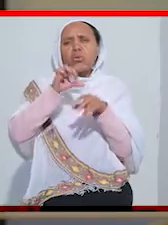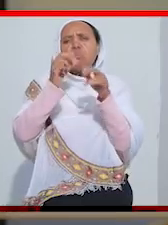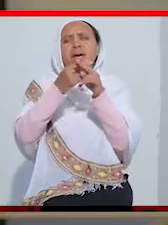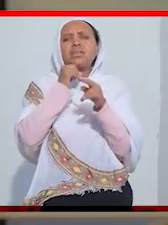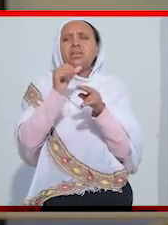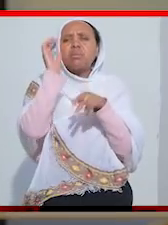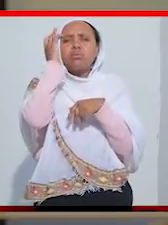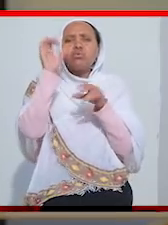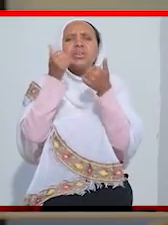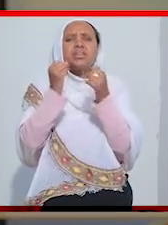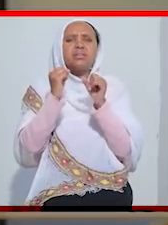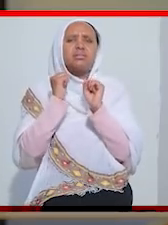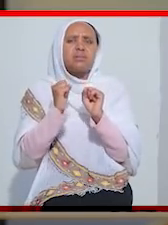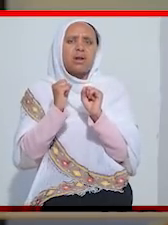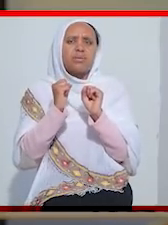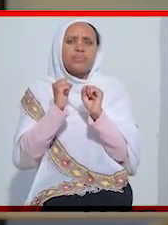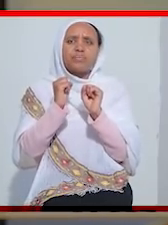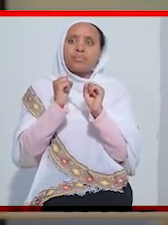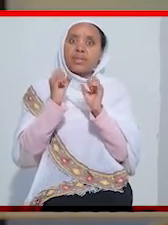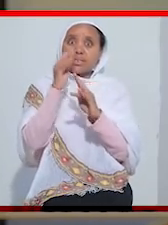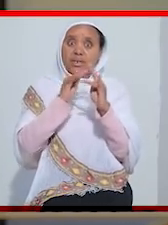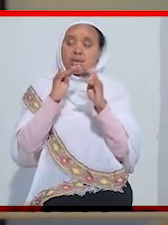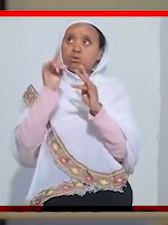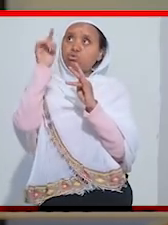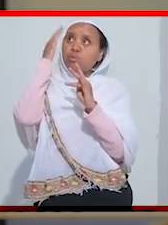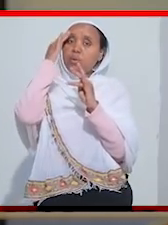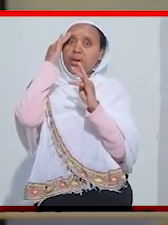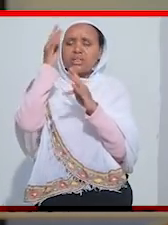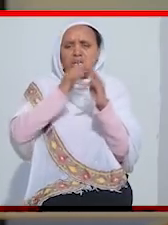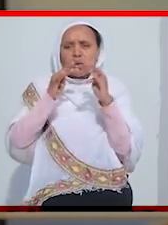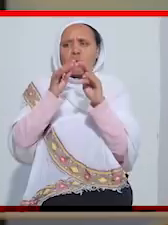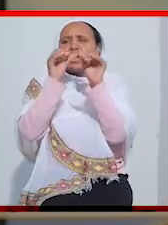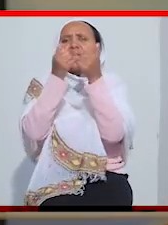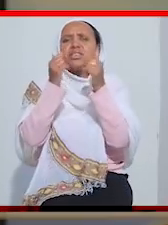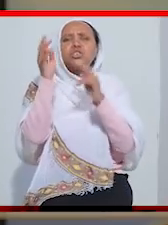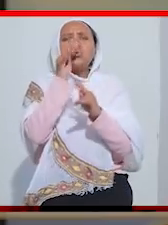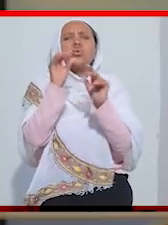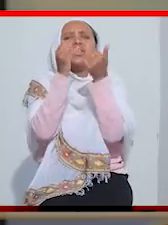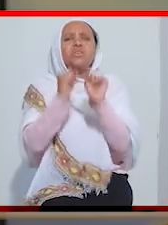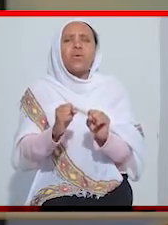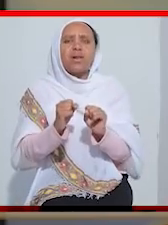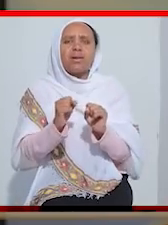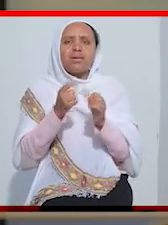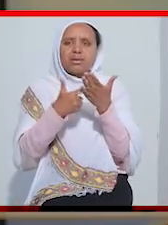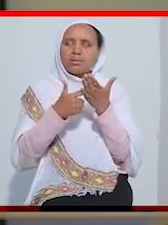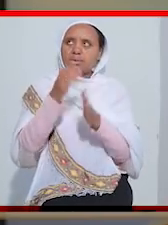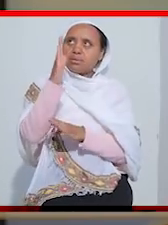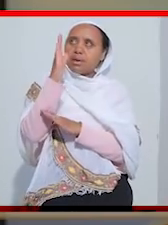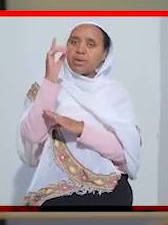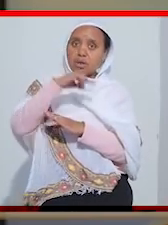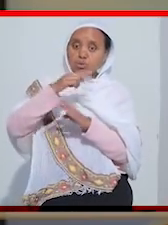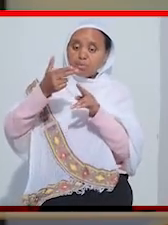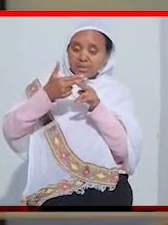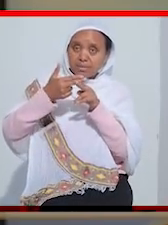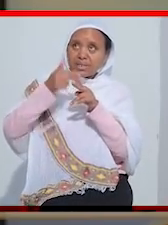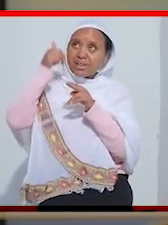ቀኑን ባያሳጥር ህመምተኛው ህመሙ እንዴት ይችለዋል? ለተቸገረ ሰው እሱ ባወቀ ቀኑን ባያሳጥረው ኖሮ የተቸገረ ችግሩ እንዴት ይችለዋል?